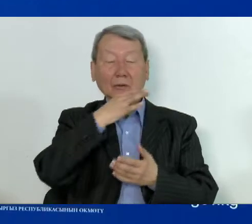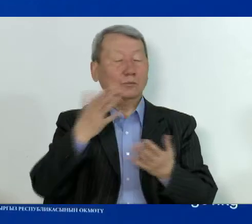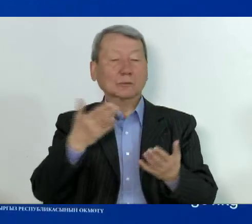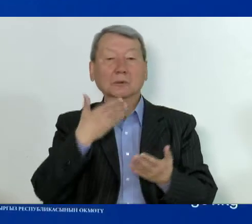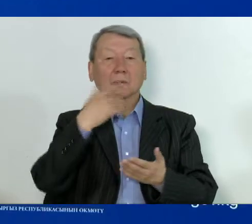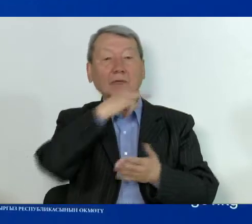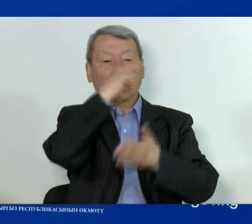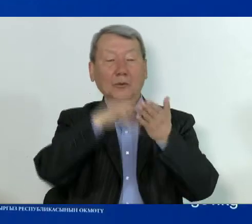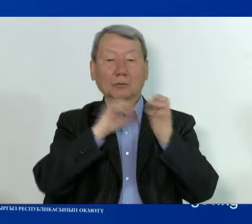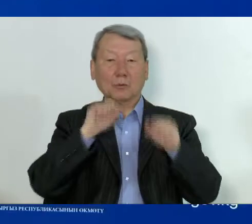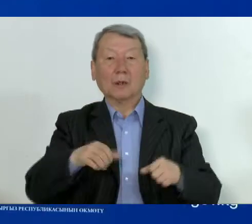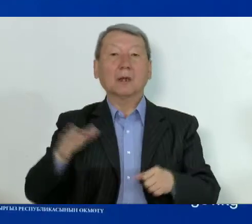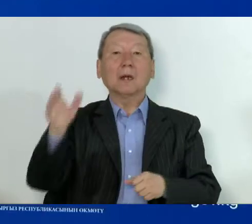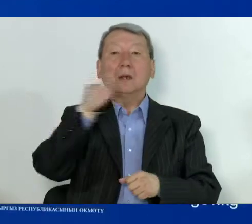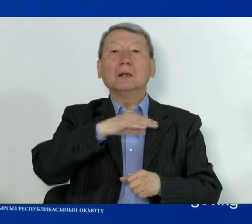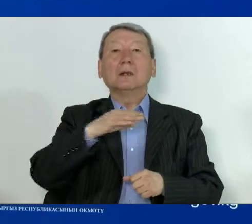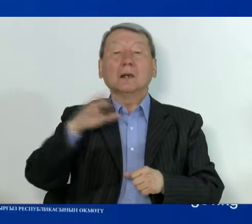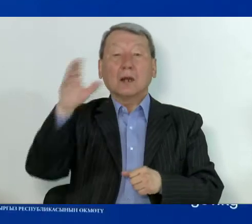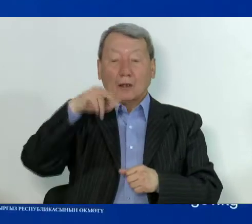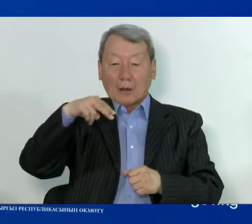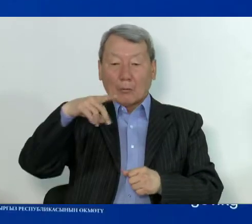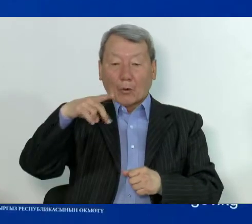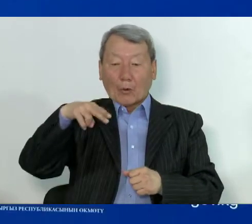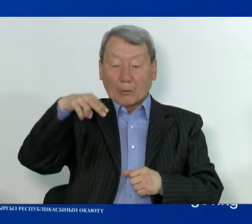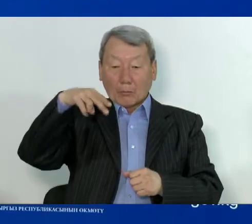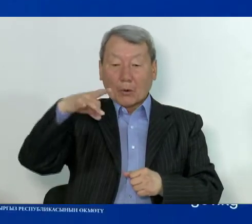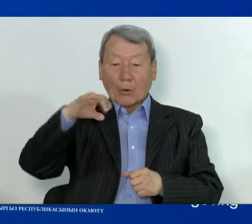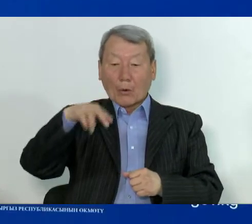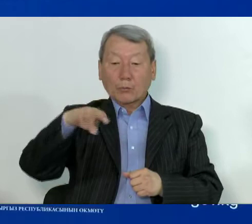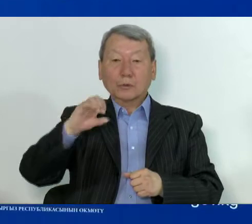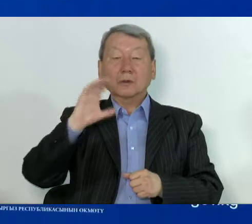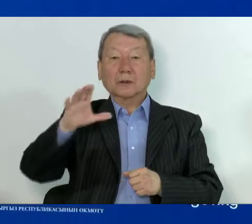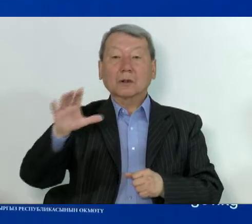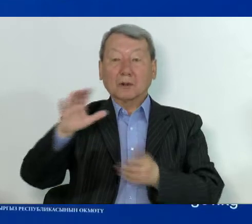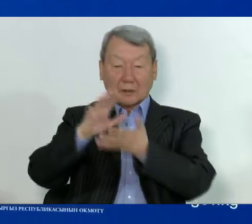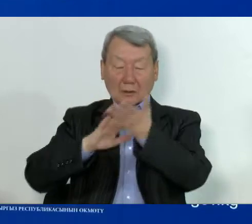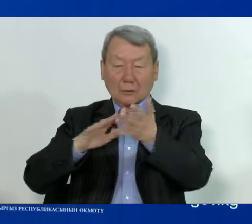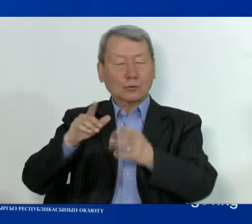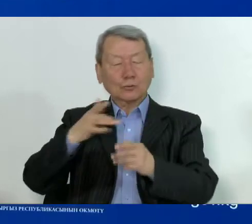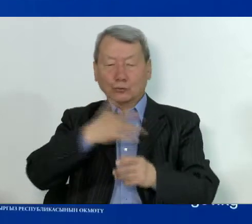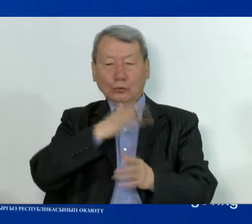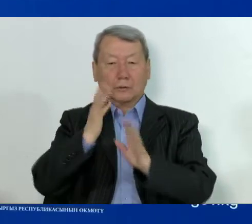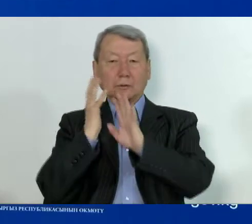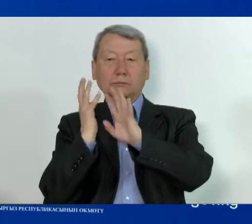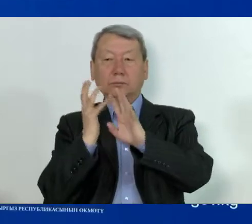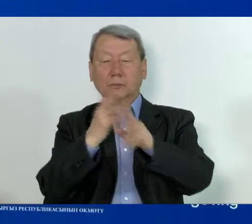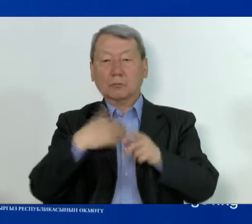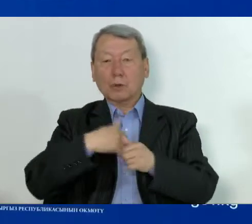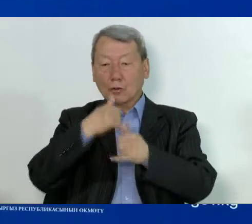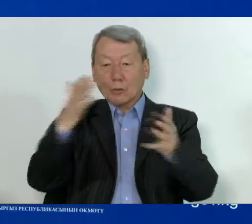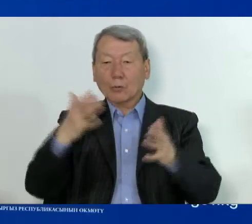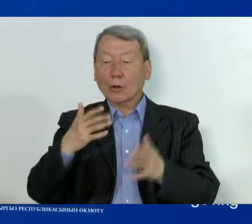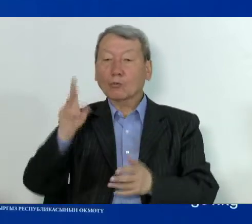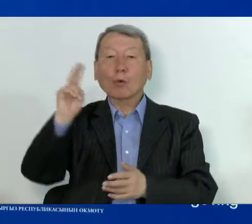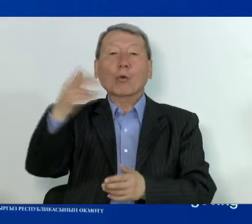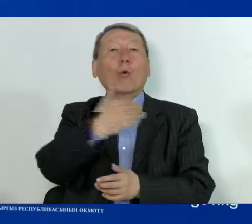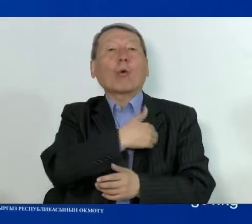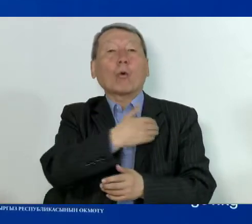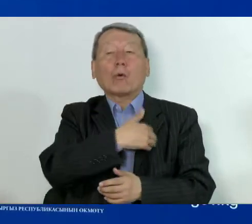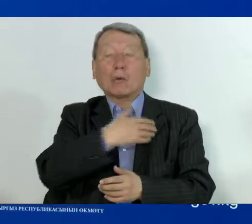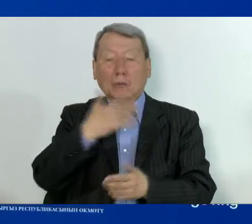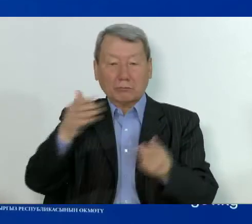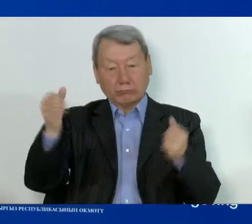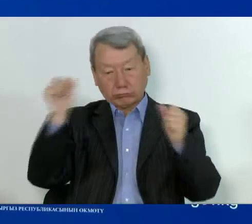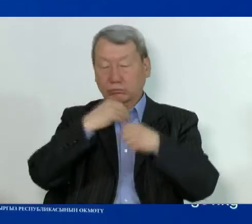суток. Насчет пропусков, еще раз повторю, заявки рассматриваются в строгом порядке. Мы не можем каждому желающему